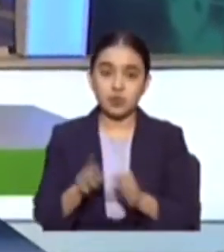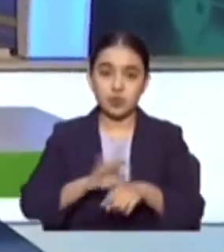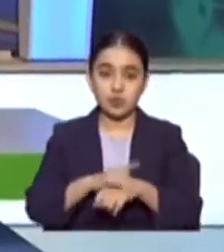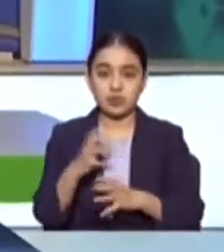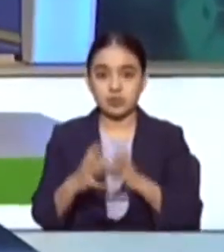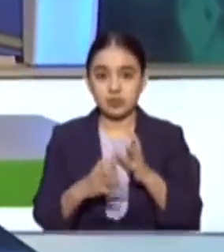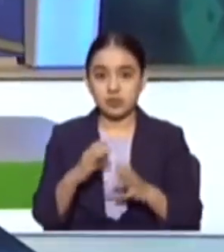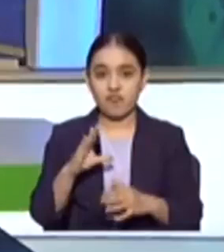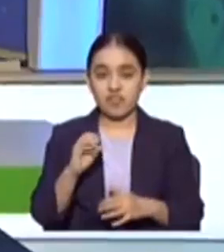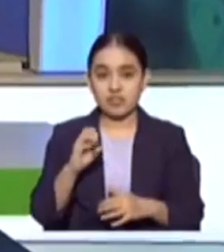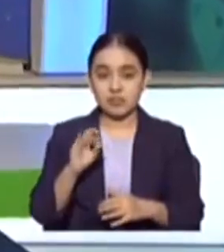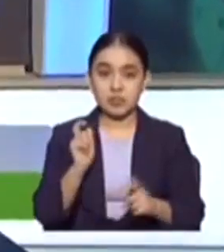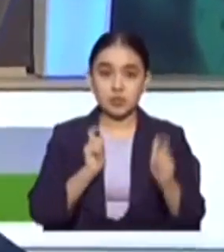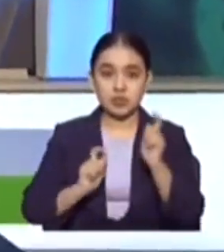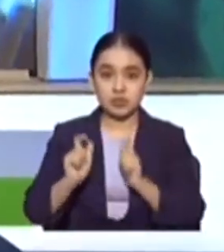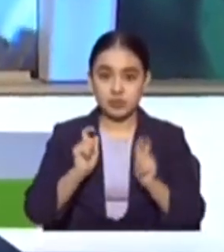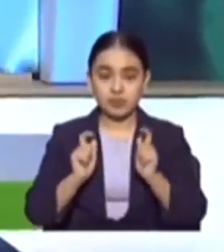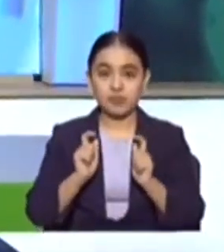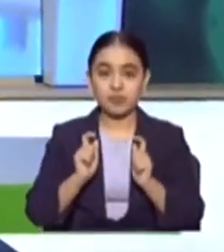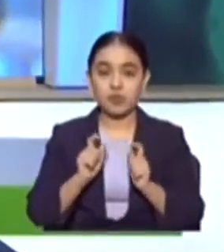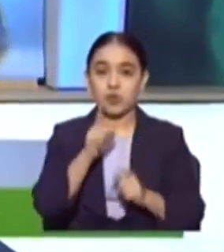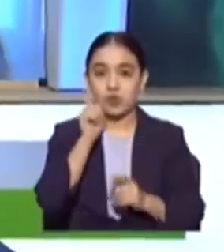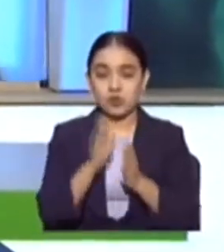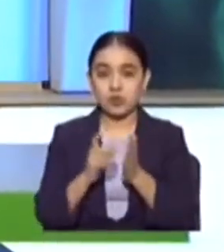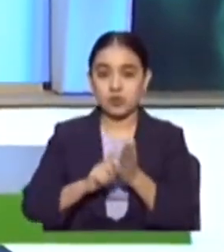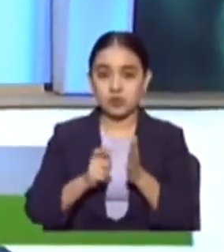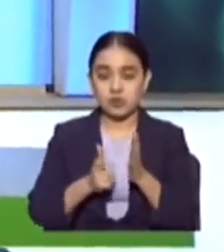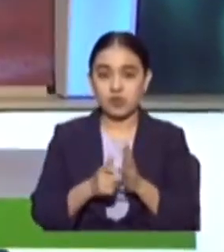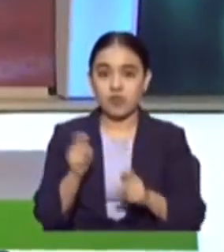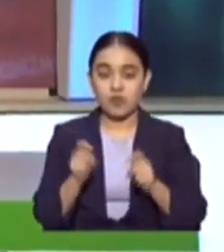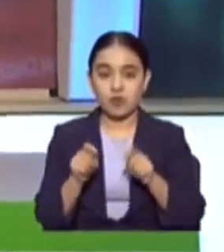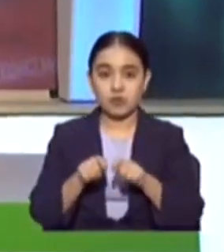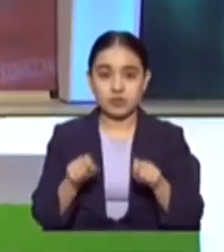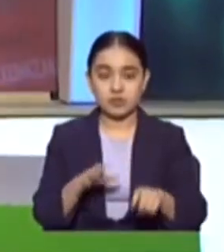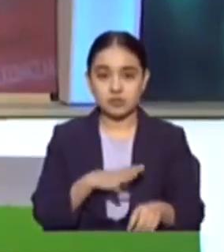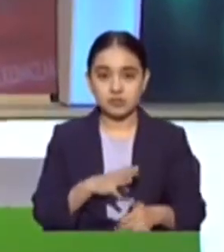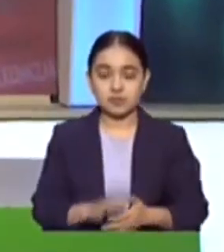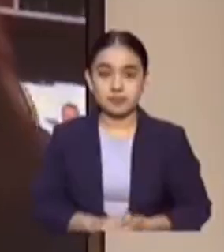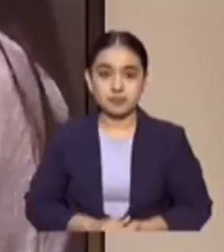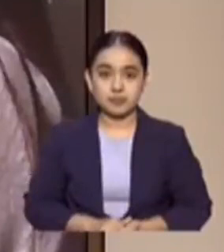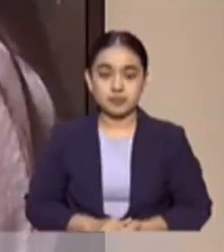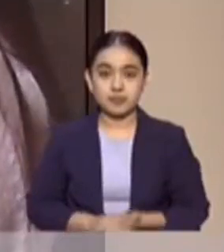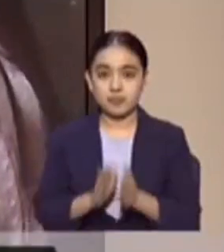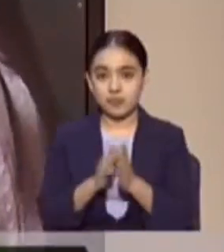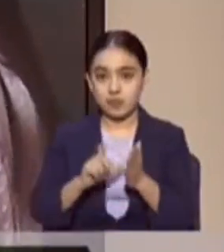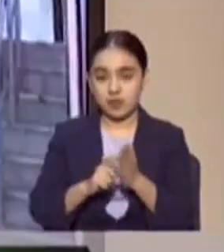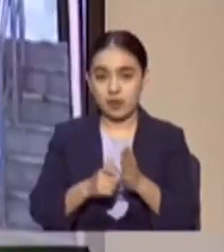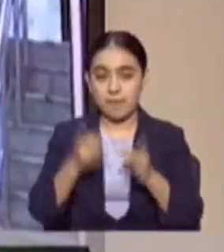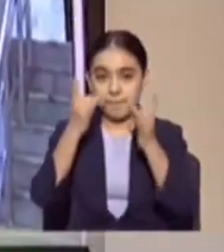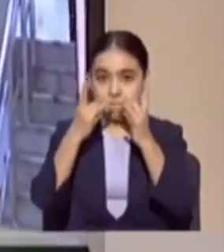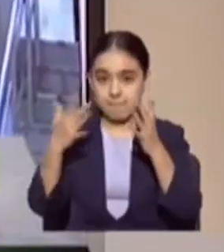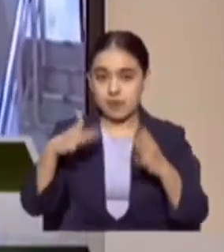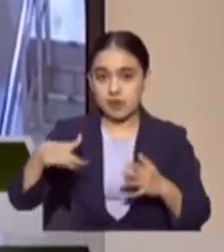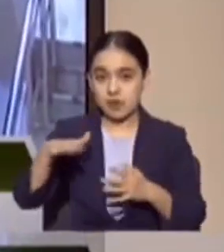Toshkent xalqaro Westminster universitetida yosh kutubxonachilar forumi ham tashkil etildi. Kutubxona madaniyat